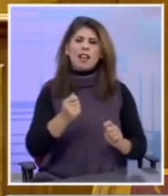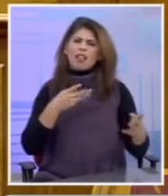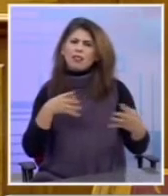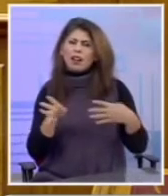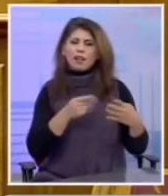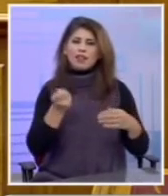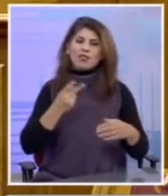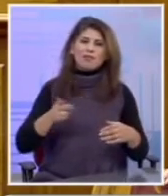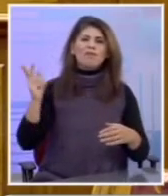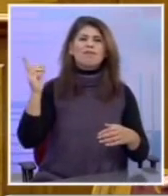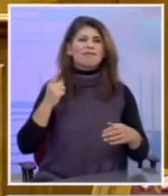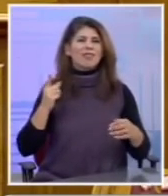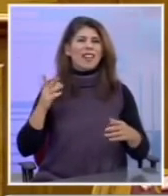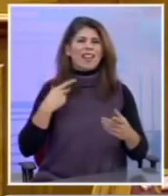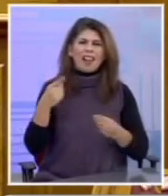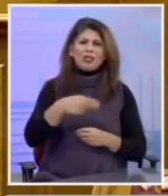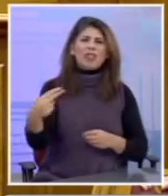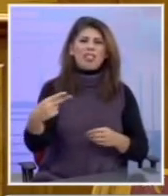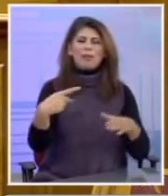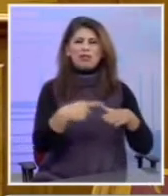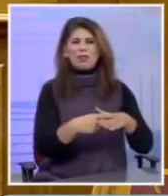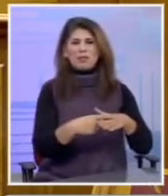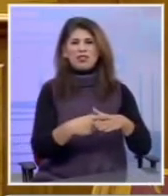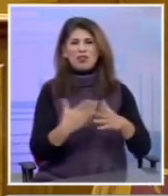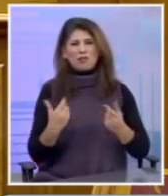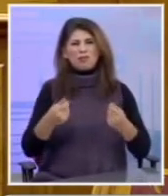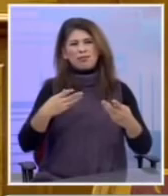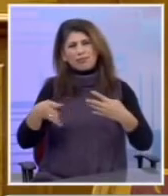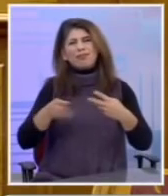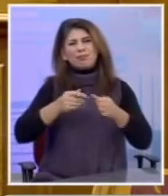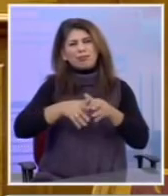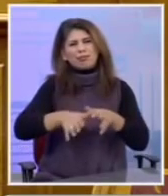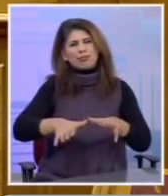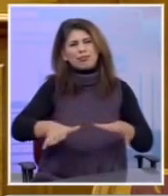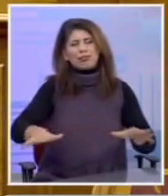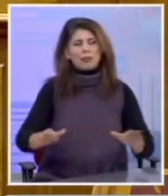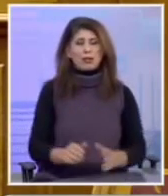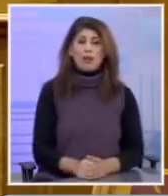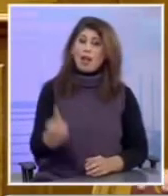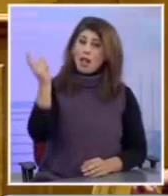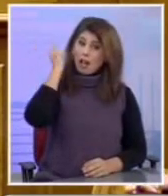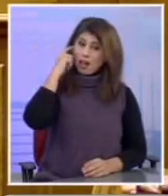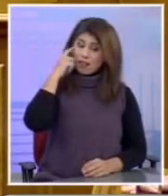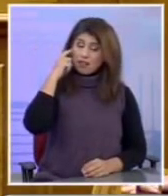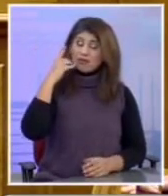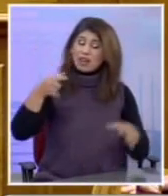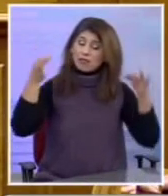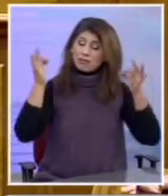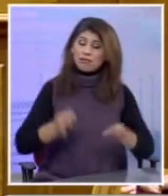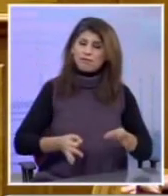λαϊκίστικη πλειοδοσία γύρω από το ζήτημα αυτό. Διότι καταλαβαίνω απολύτως την πικρία ορισμένων